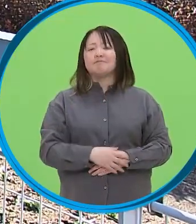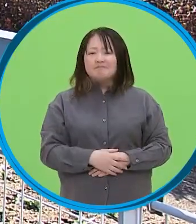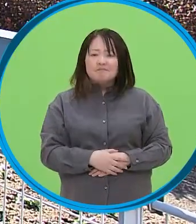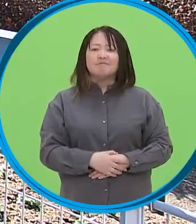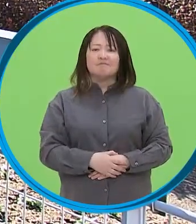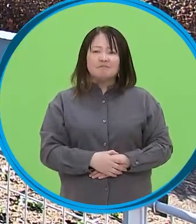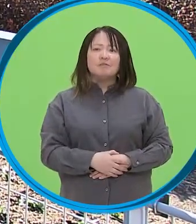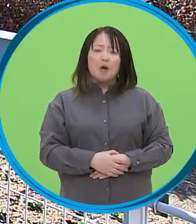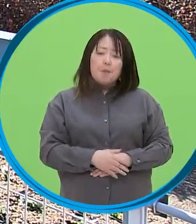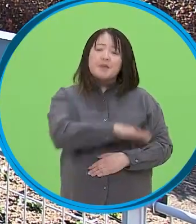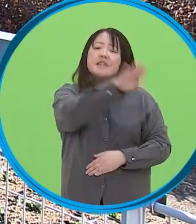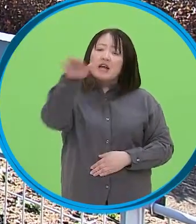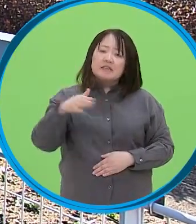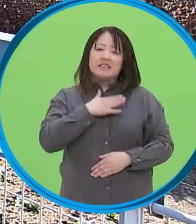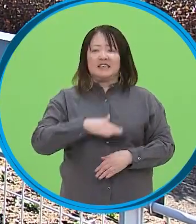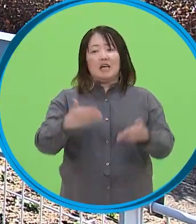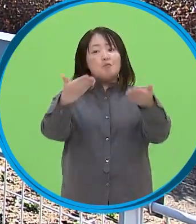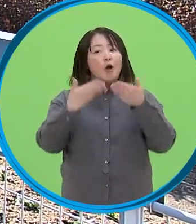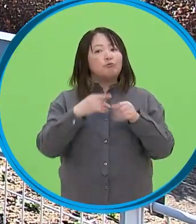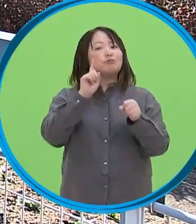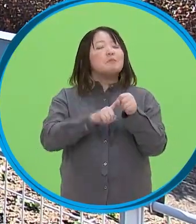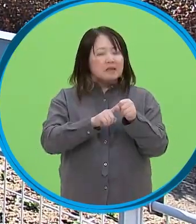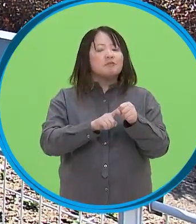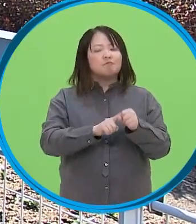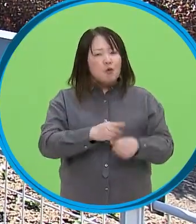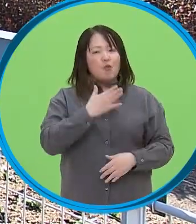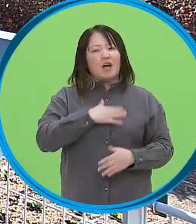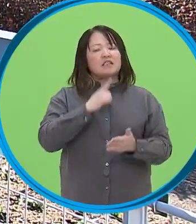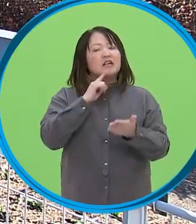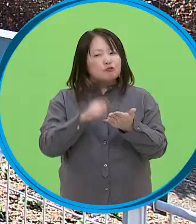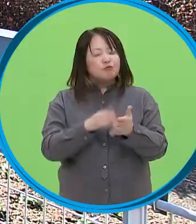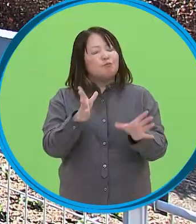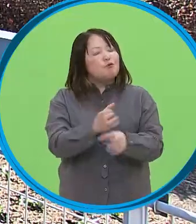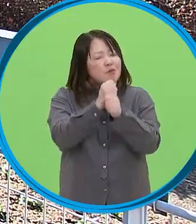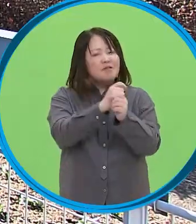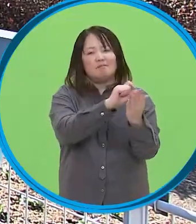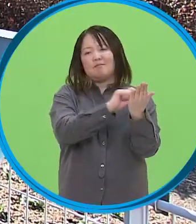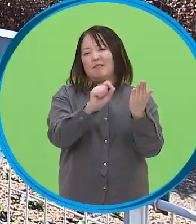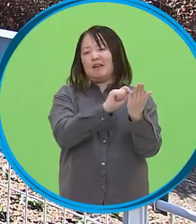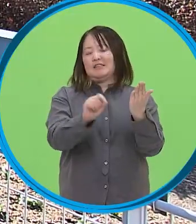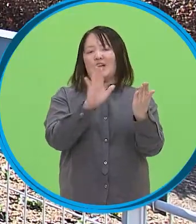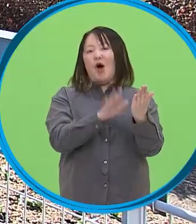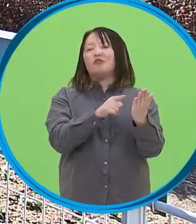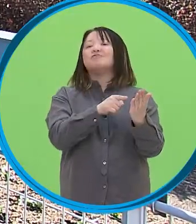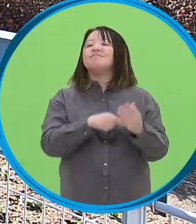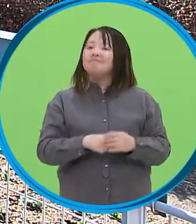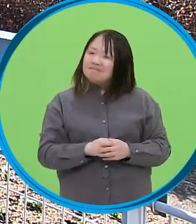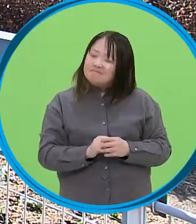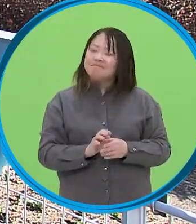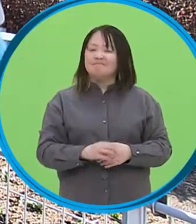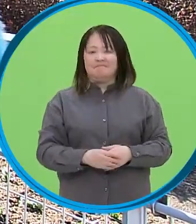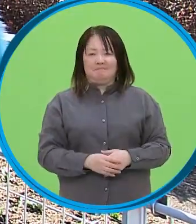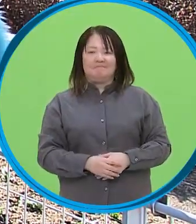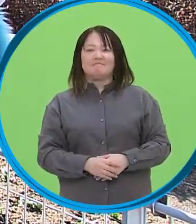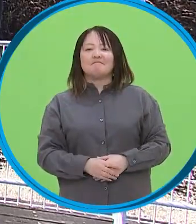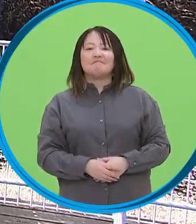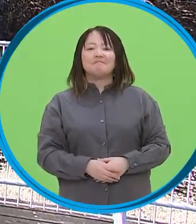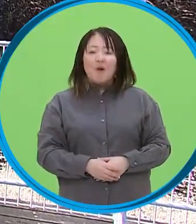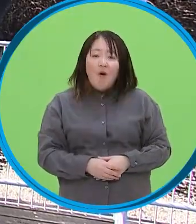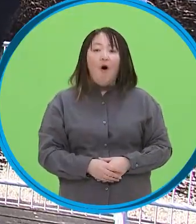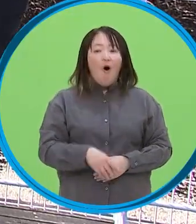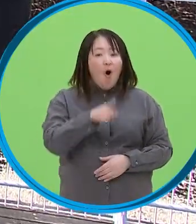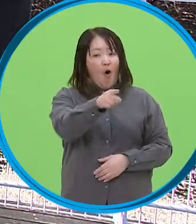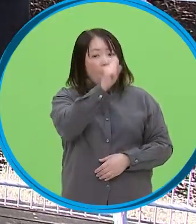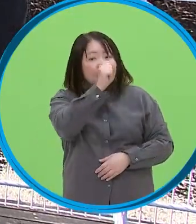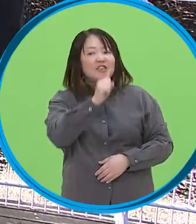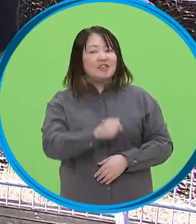さん。一人でも多くの人にこの計画を知ってもらいたいので、分かりやすくまとめたパンフレットも作ってあるんです。